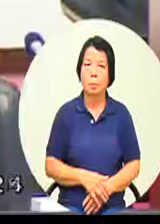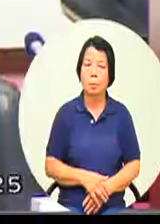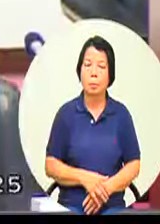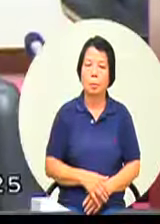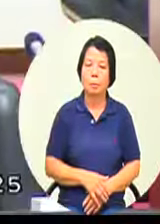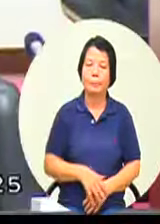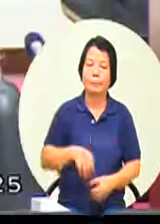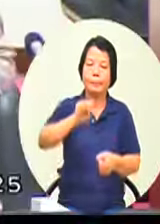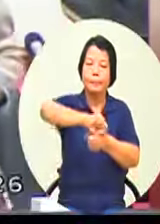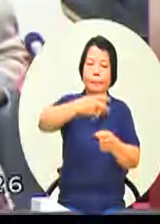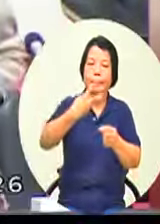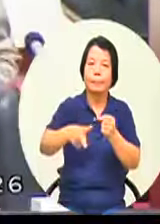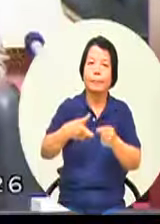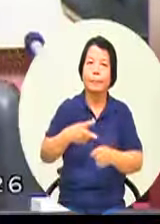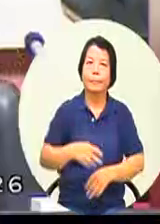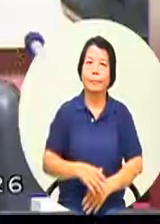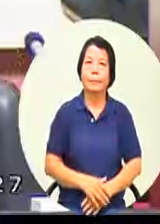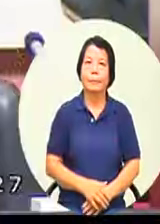2分钟。